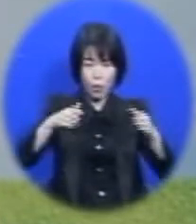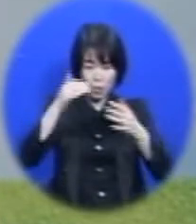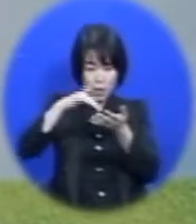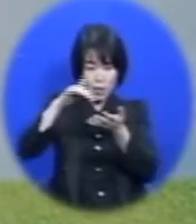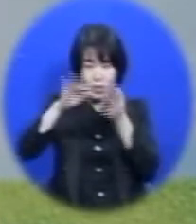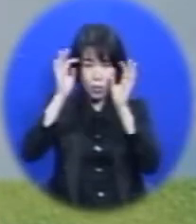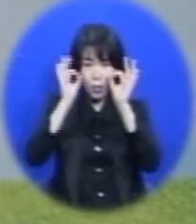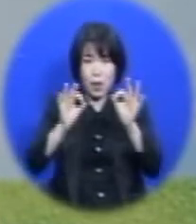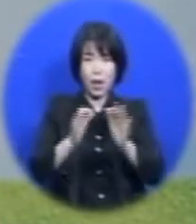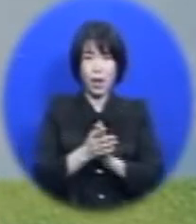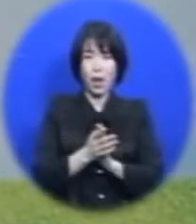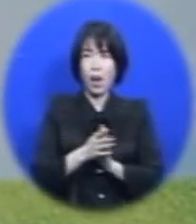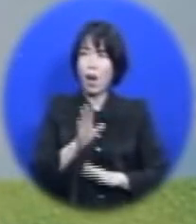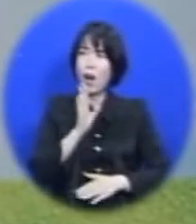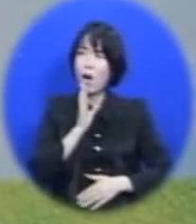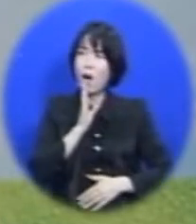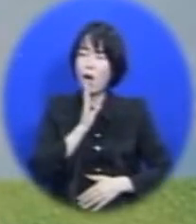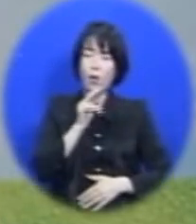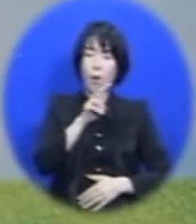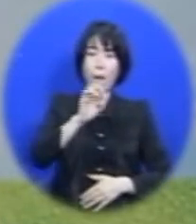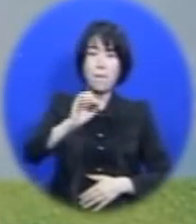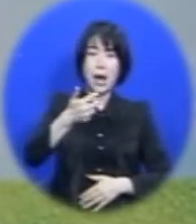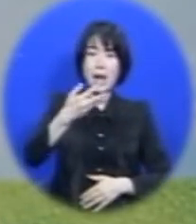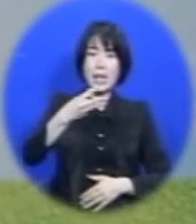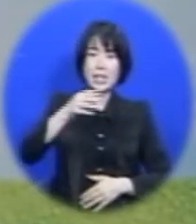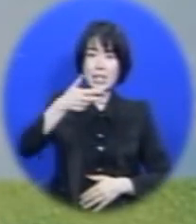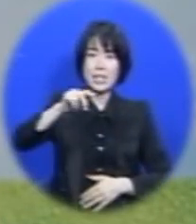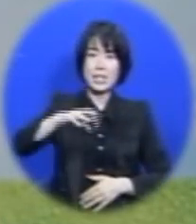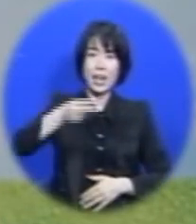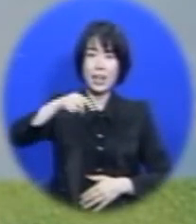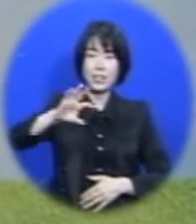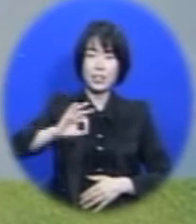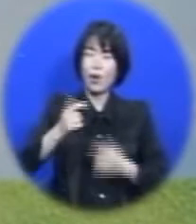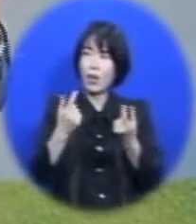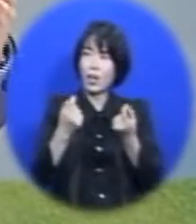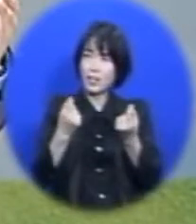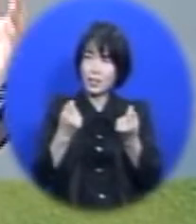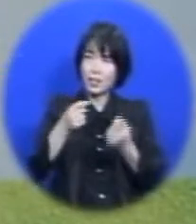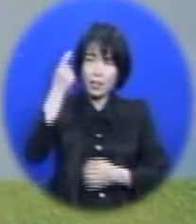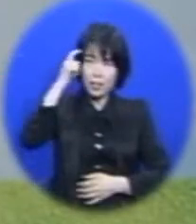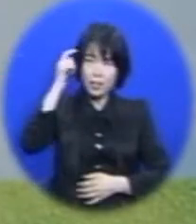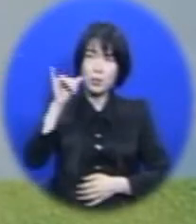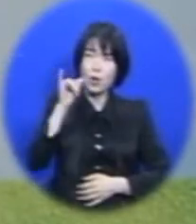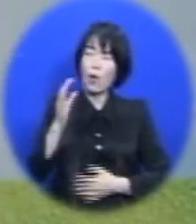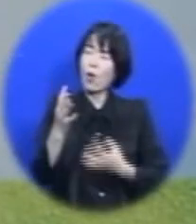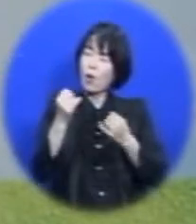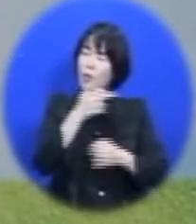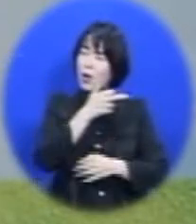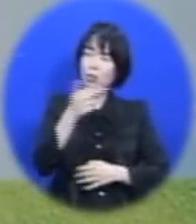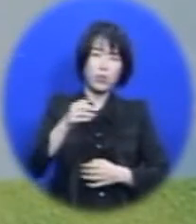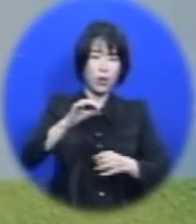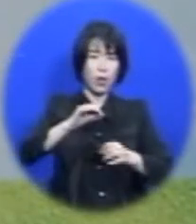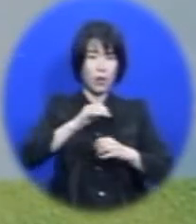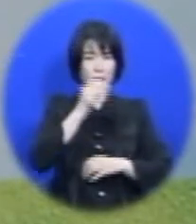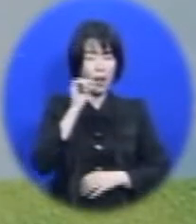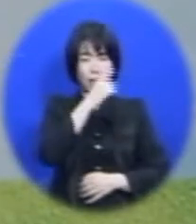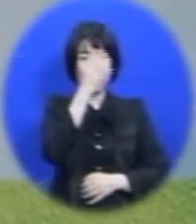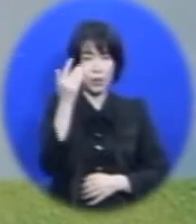세워보아라. 마치 만리장성 같을 거라는 생각이 듭니다. 얼마나 크고 웅장하면 그럴까?